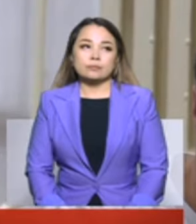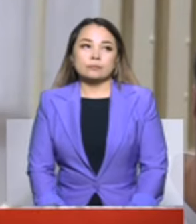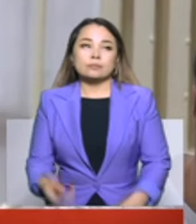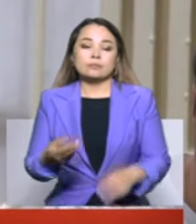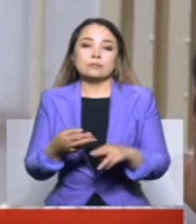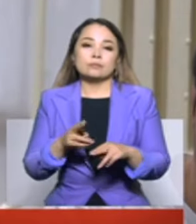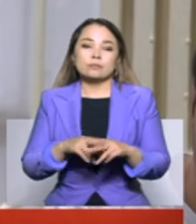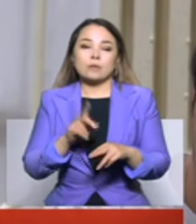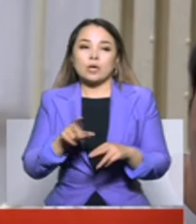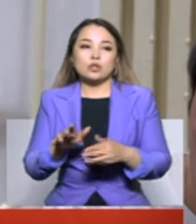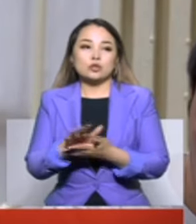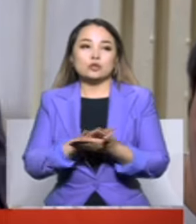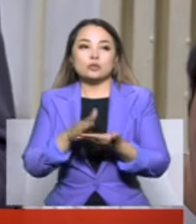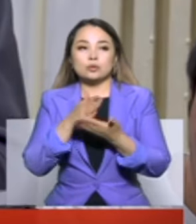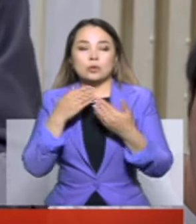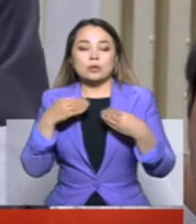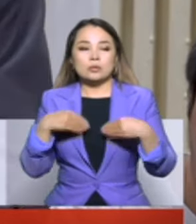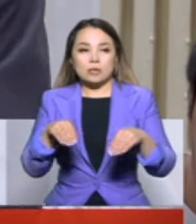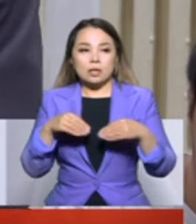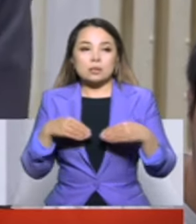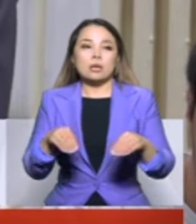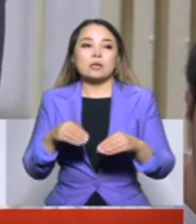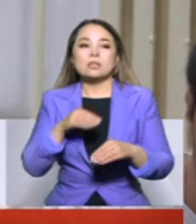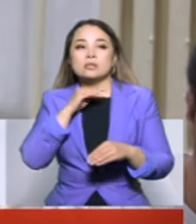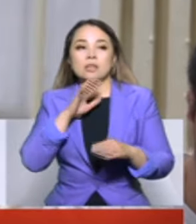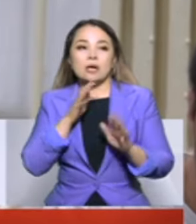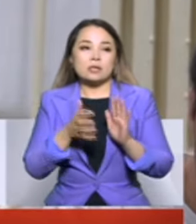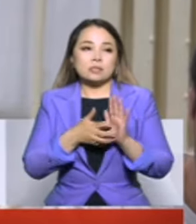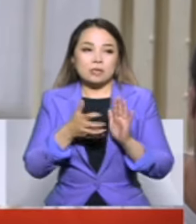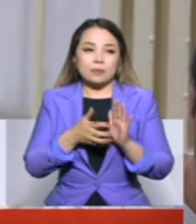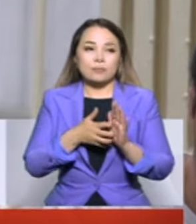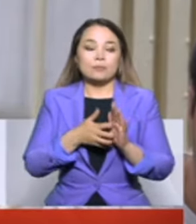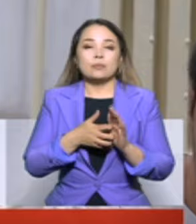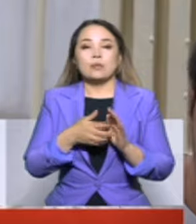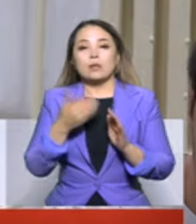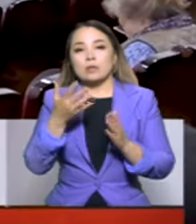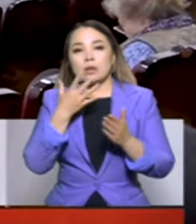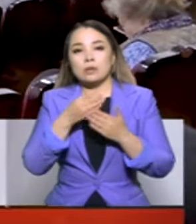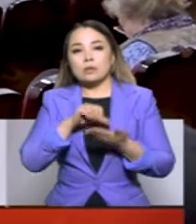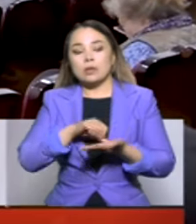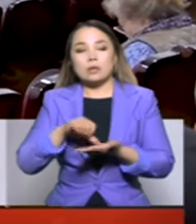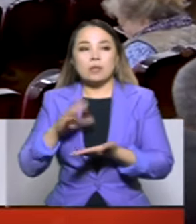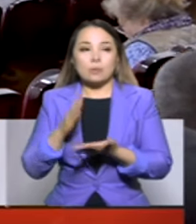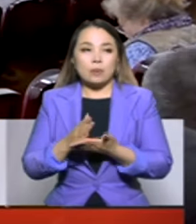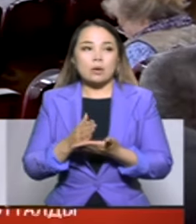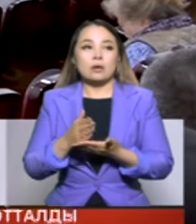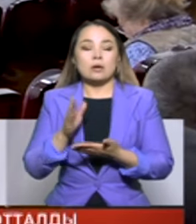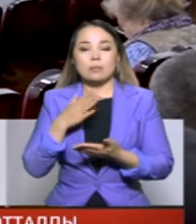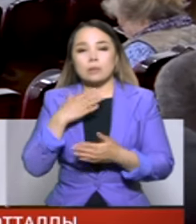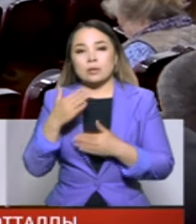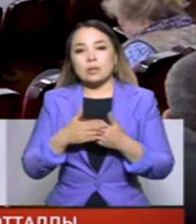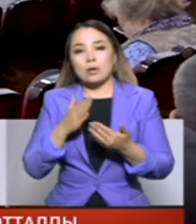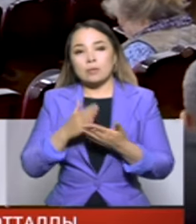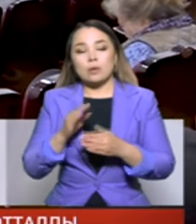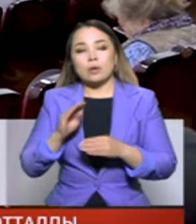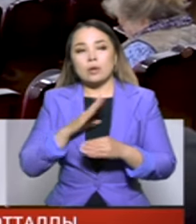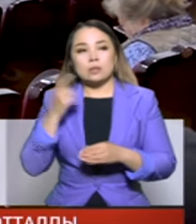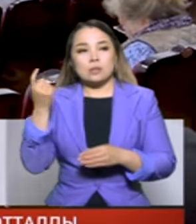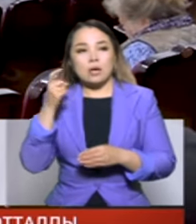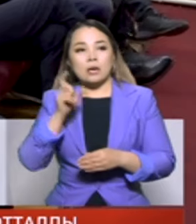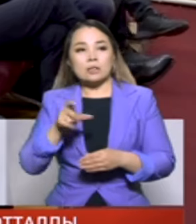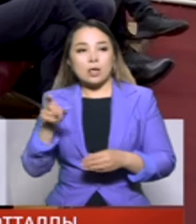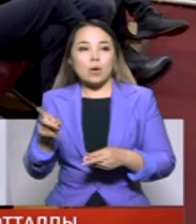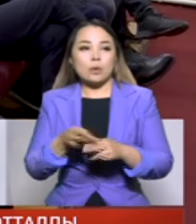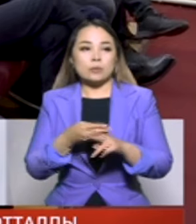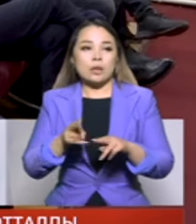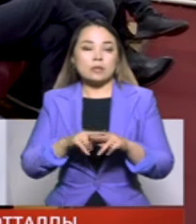Осындай кісілер жоқ қазір, бақташылар дефицит. Біз аламызда оның үстіне штраф салады екенбіз. Ауыл малын бағатын қос бақташыға араша түсу